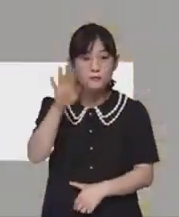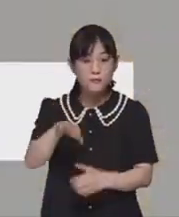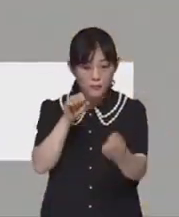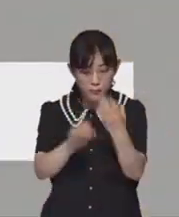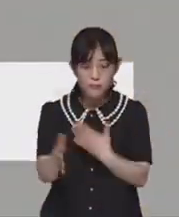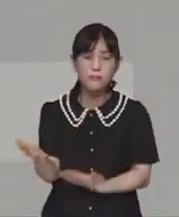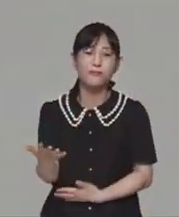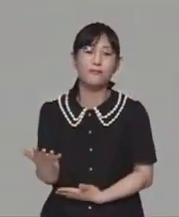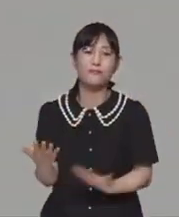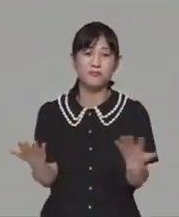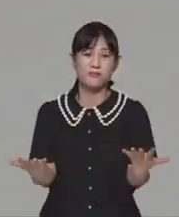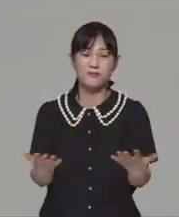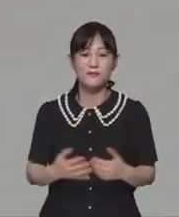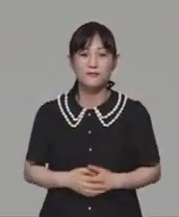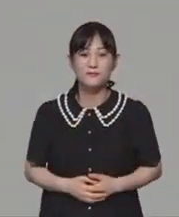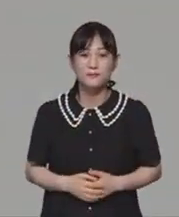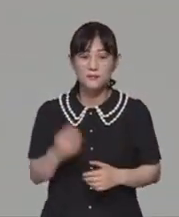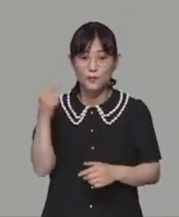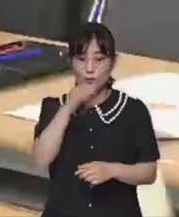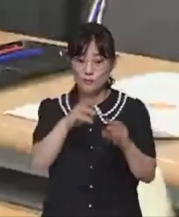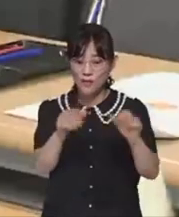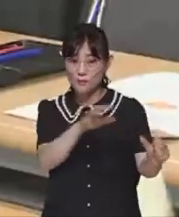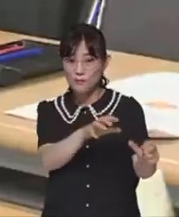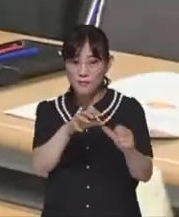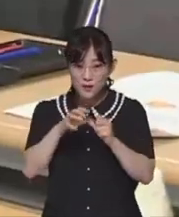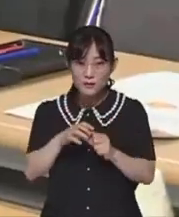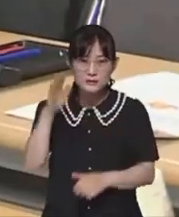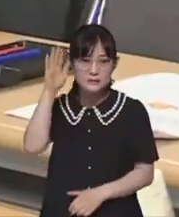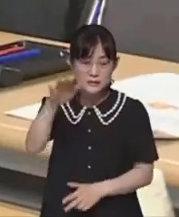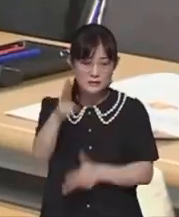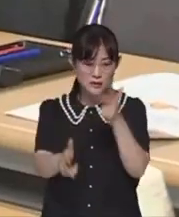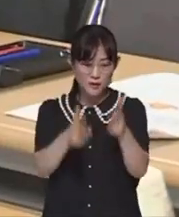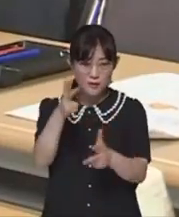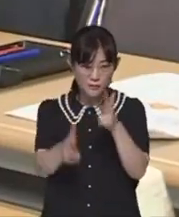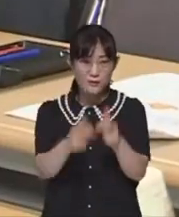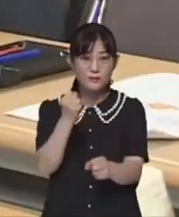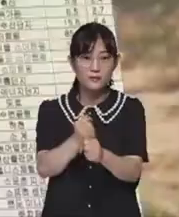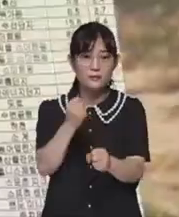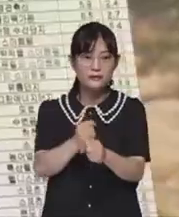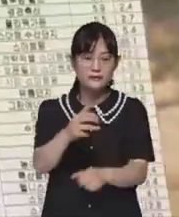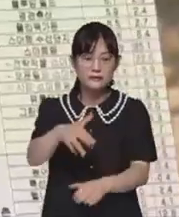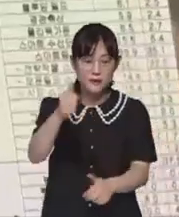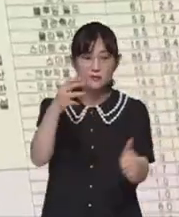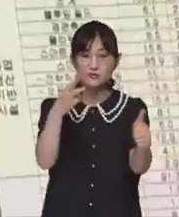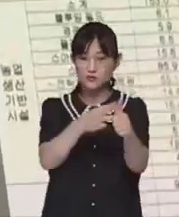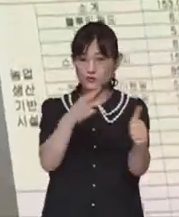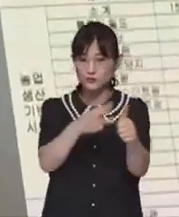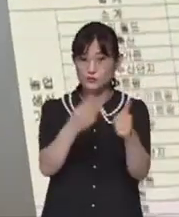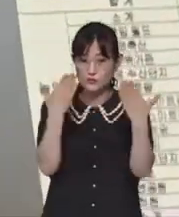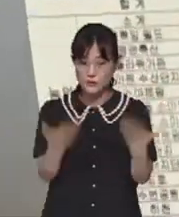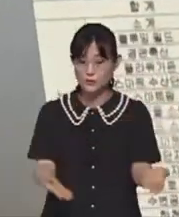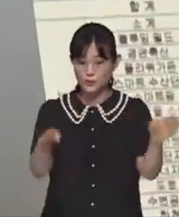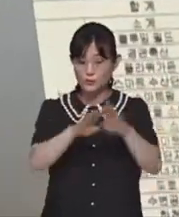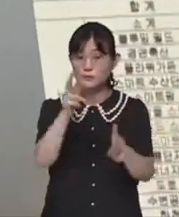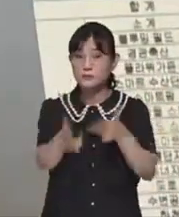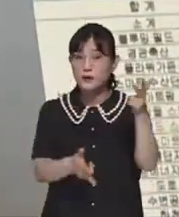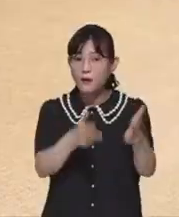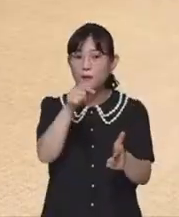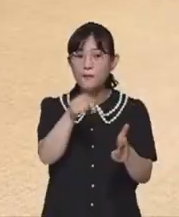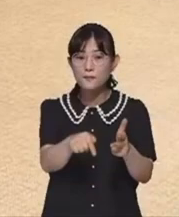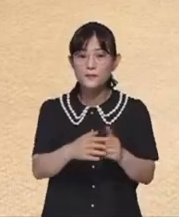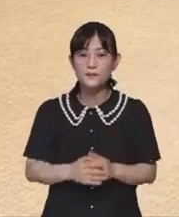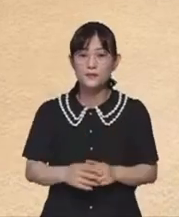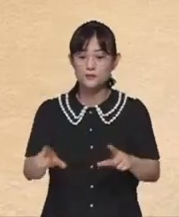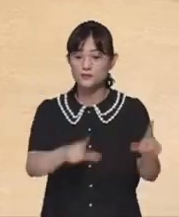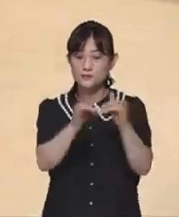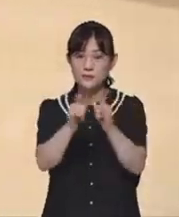없습니다. 간척지를 활용해 정남진의 미래 먹거리를 창출하겠다는 장흥군의 농어촌 휴양밸리 조성 사업.